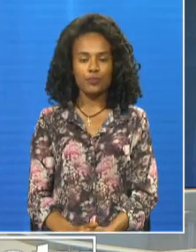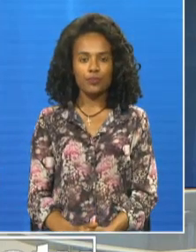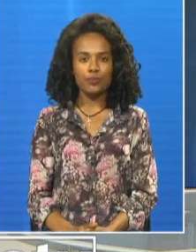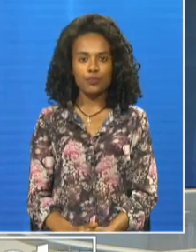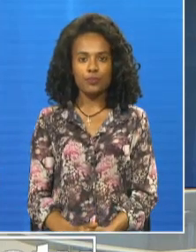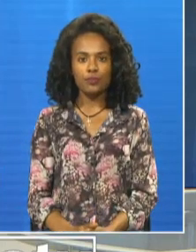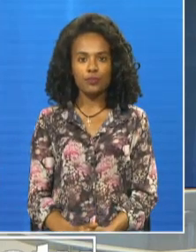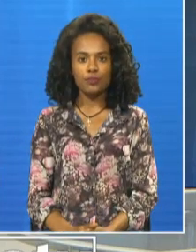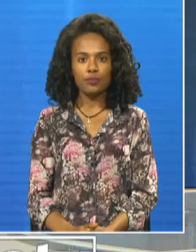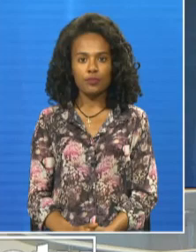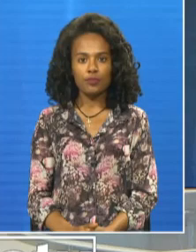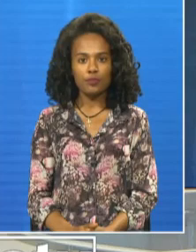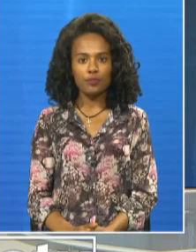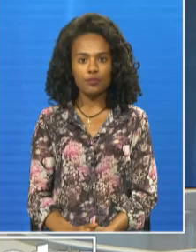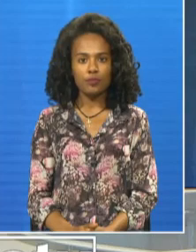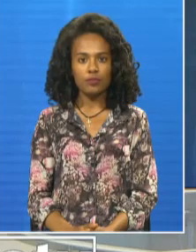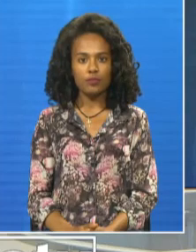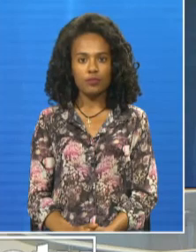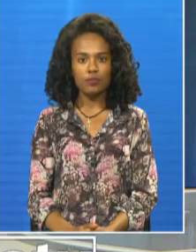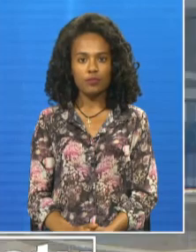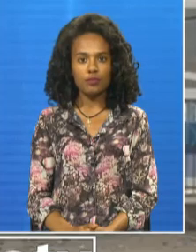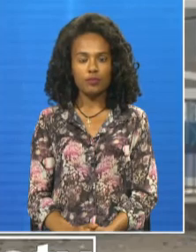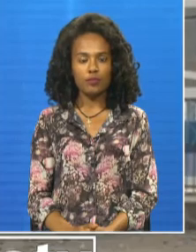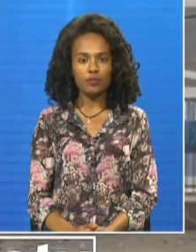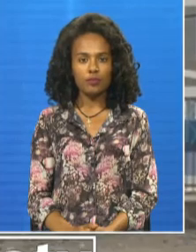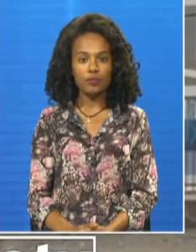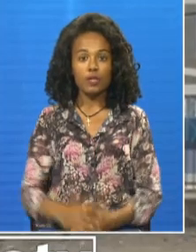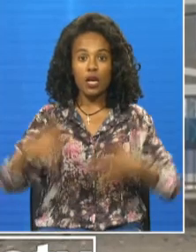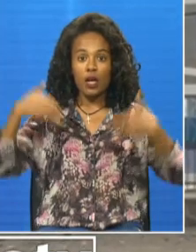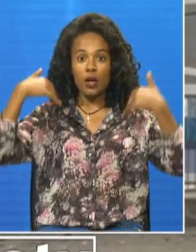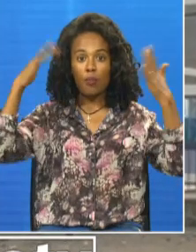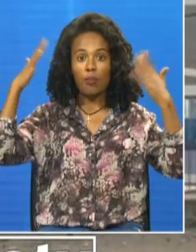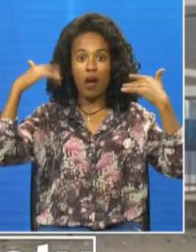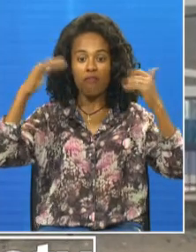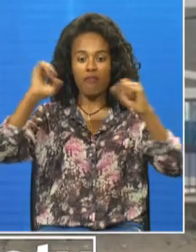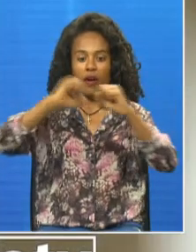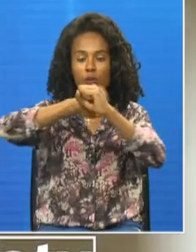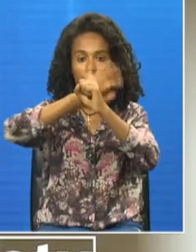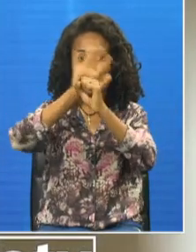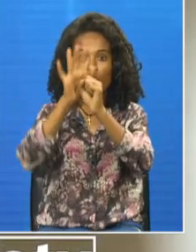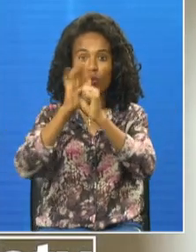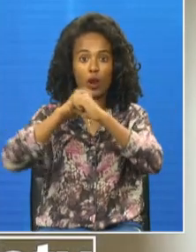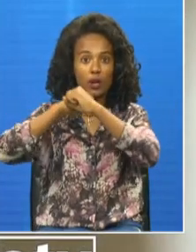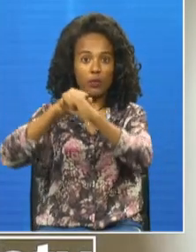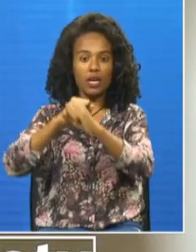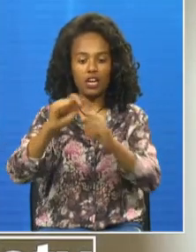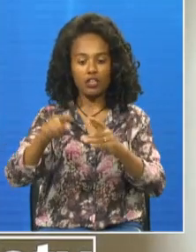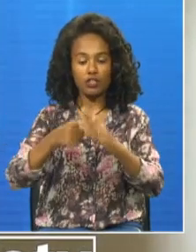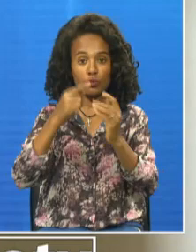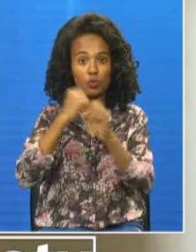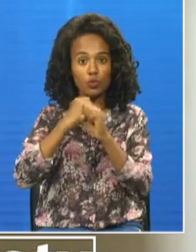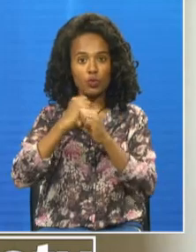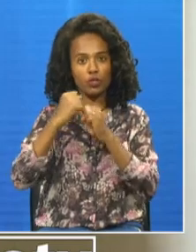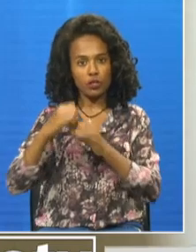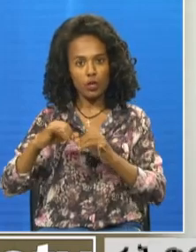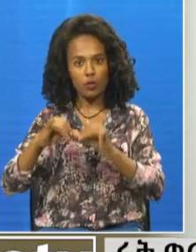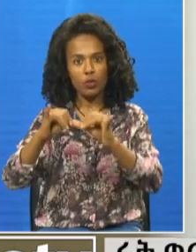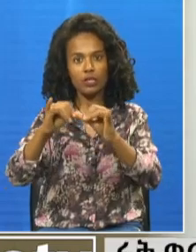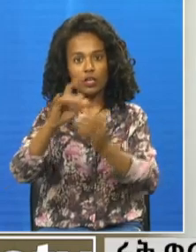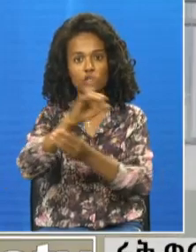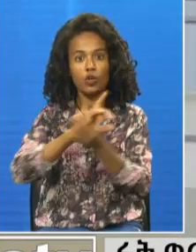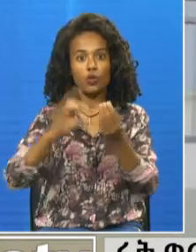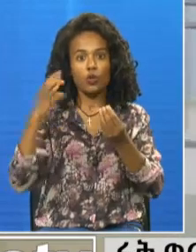ክትትል እየተደረገለትና በመልካም ጤንነት ላይ የሚገኝ ሲሆን ከግለሰቡ ጋር ንክኪ የነበራቸው 25 ሰዎችም በለይቶ ማቆያ ገብተው የሕክምና